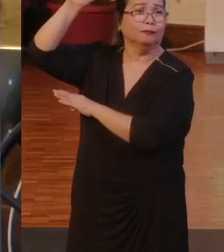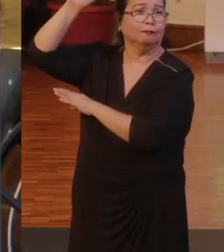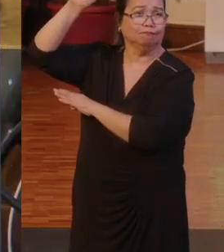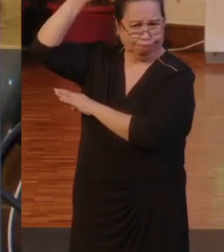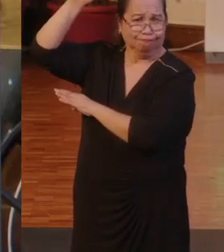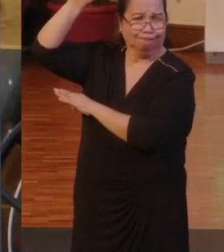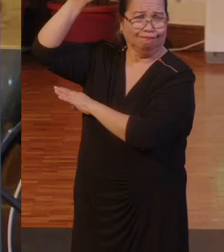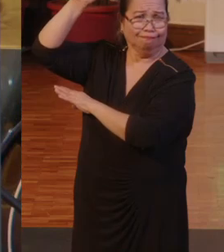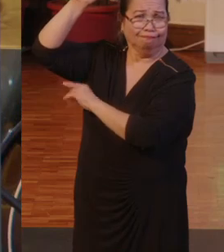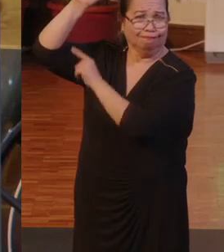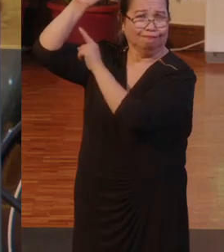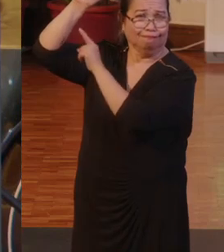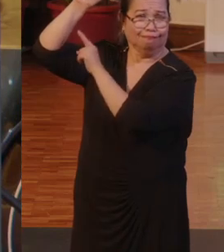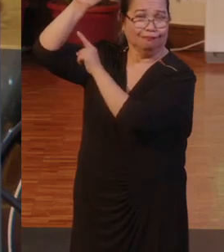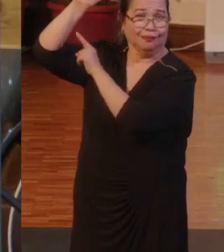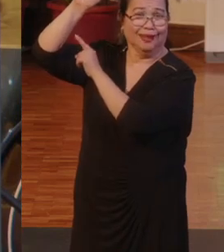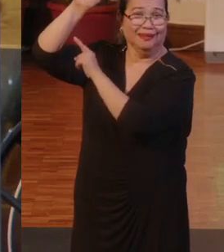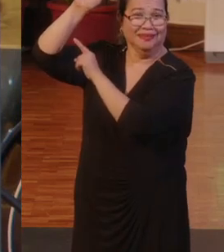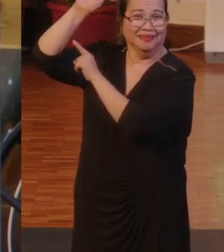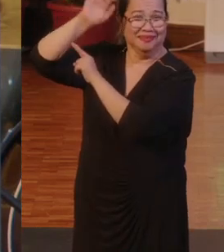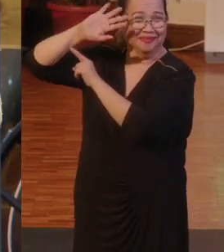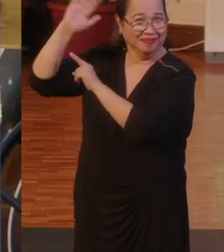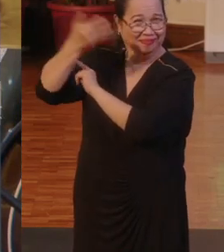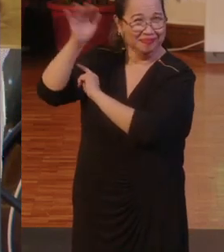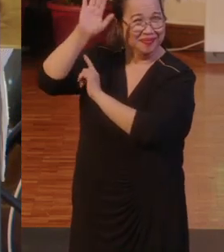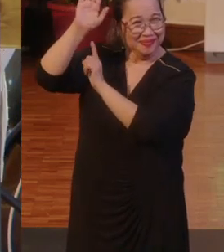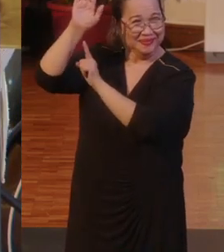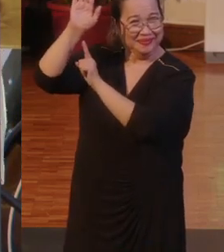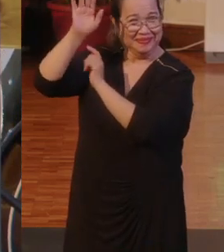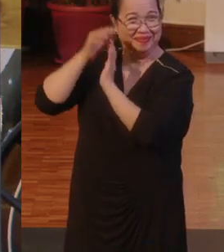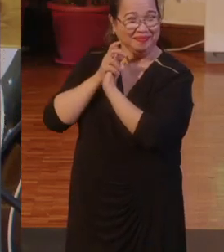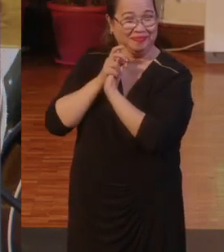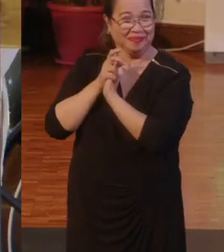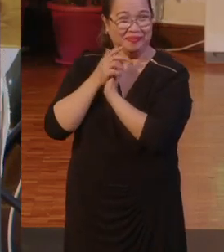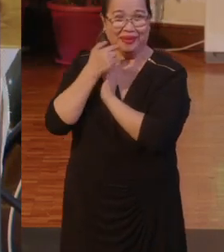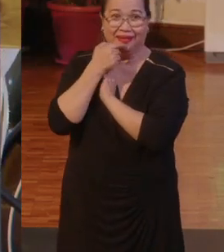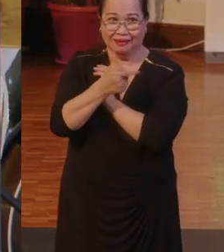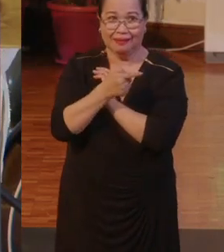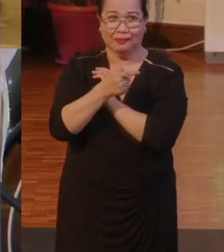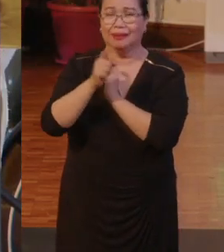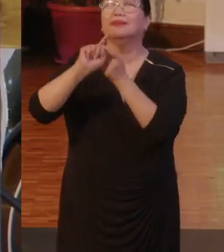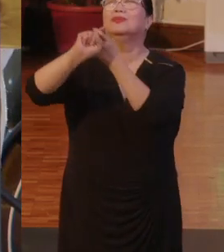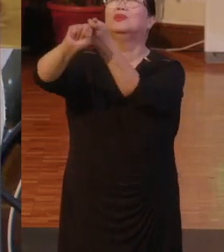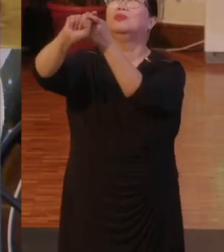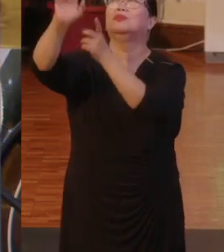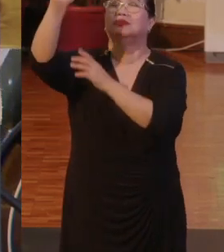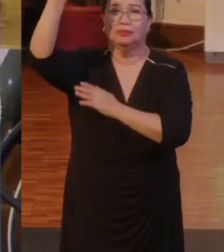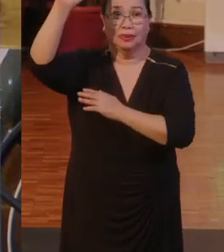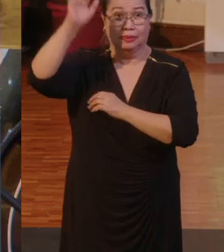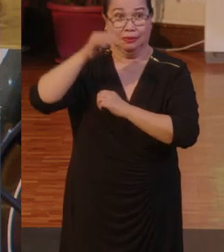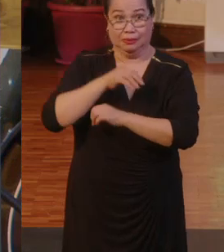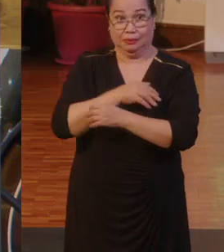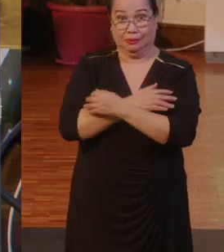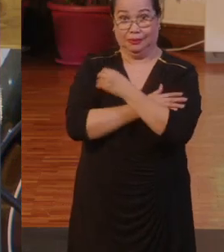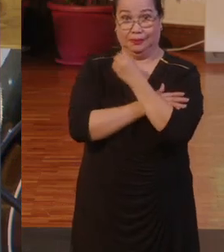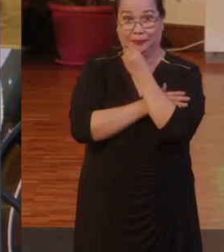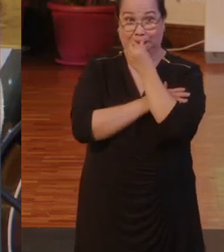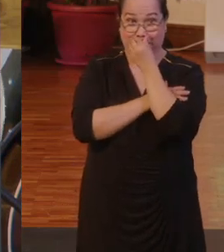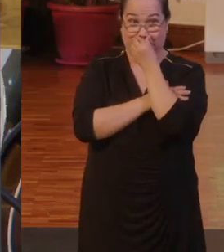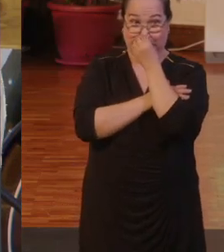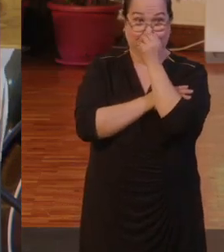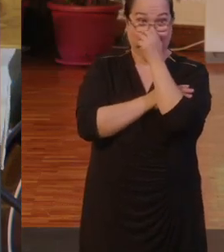Pero meron pa rin silang mga Diyos-Diyusan. Hindi naman kailangan imahin. Kung minsan ang Diyos-Diyusan natin, yung